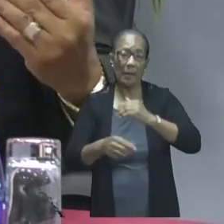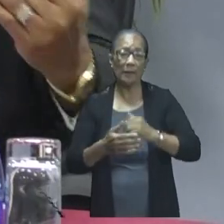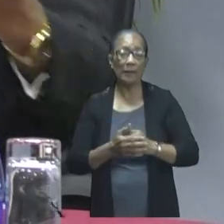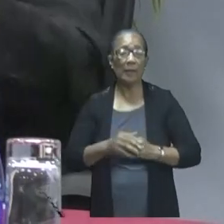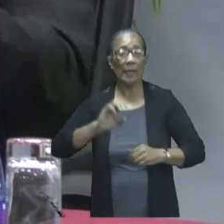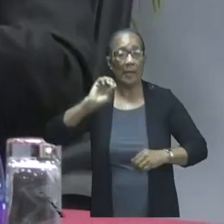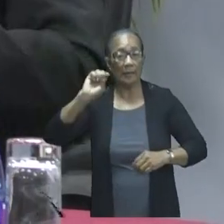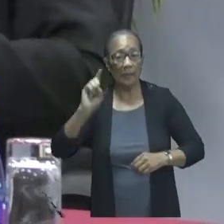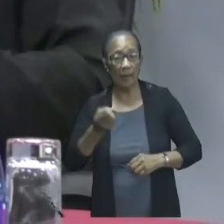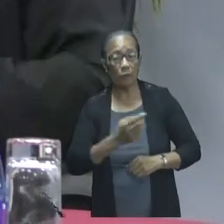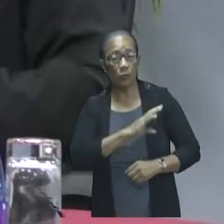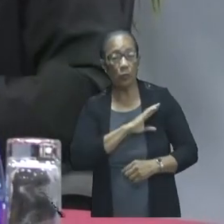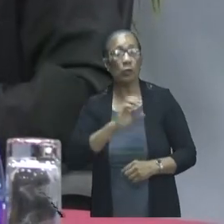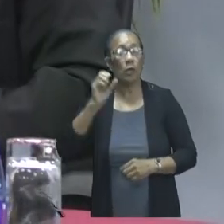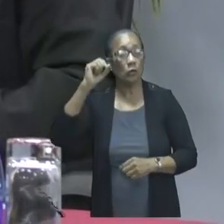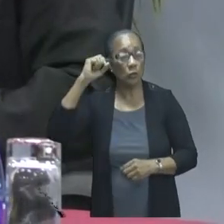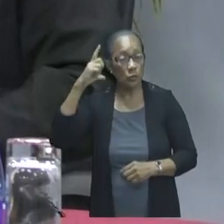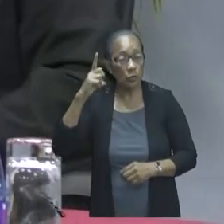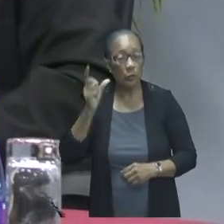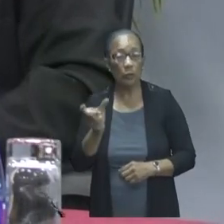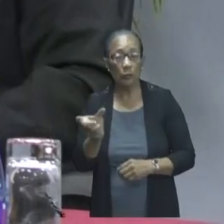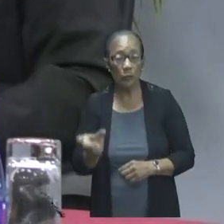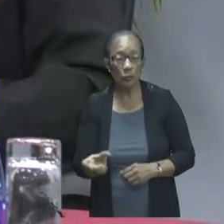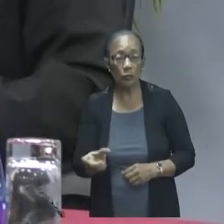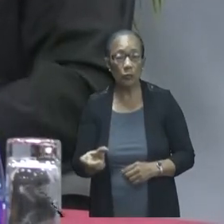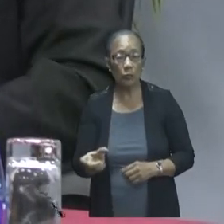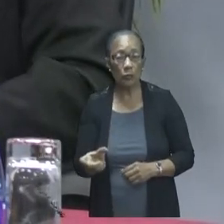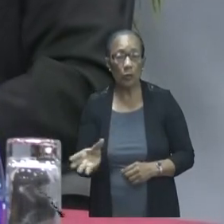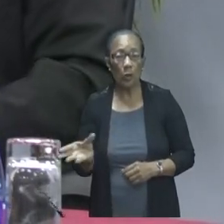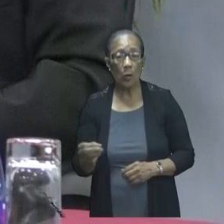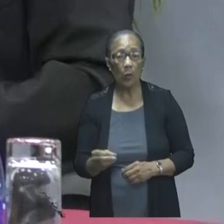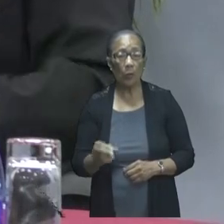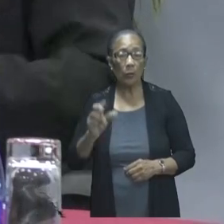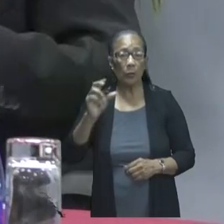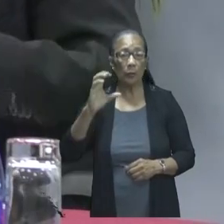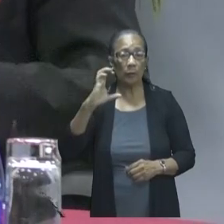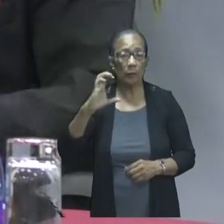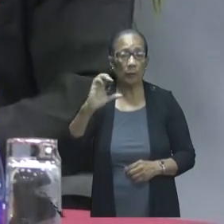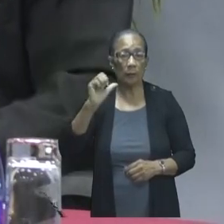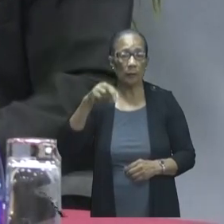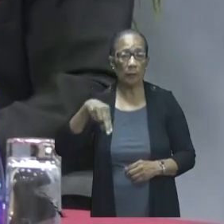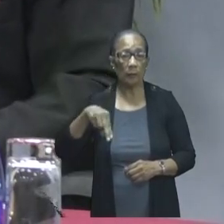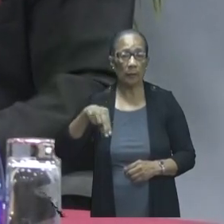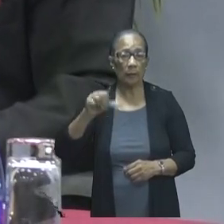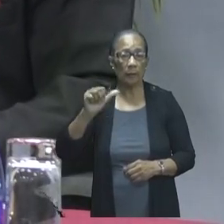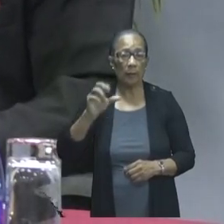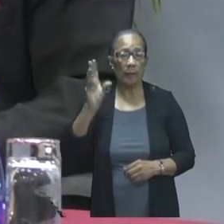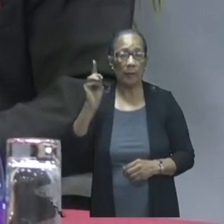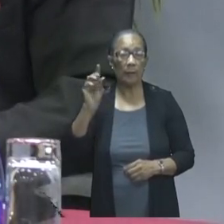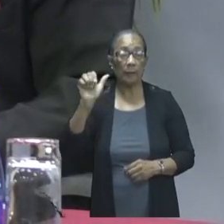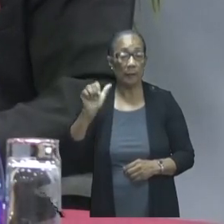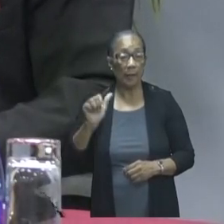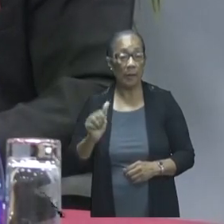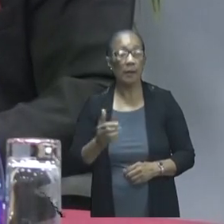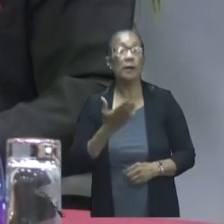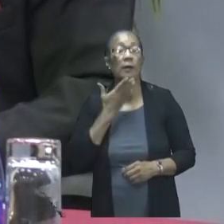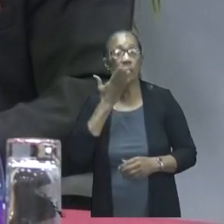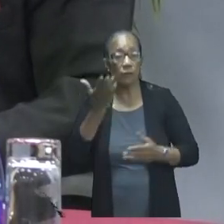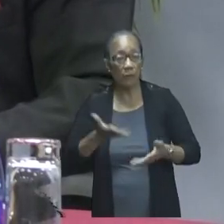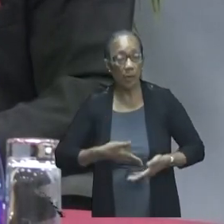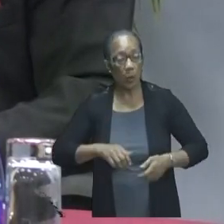en daarvoor hebben we weer een deskundige aan uit canada gaat en het engel en die hebben de presentatie afgelopen week